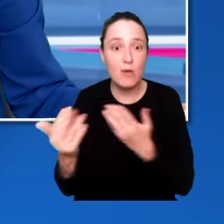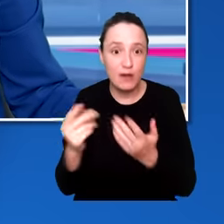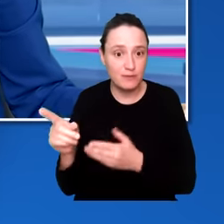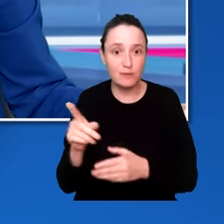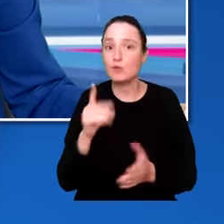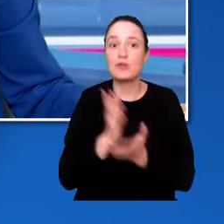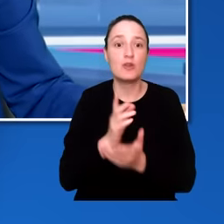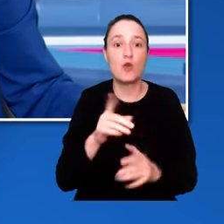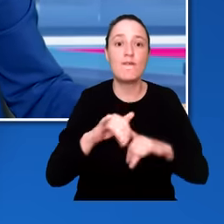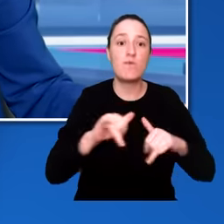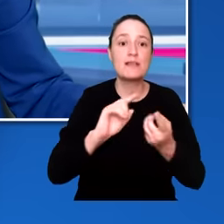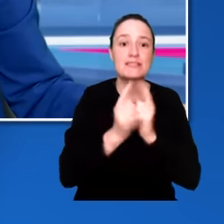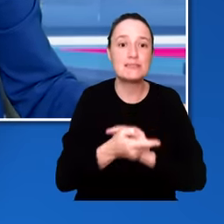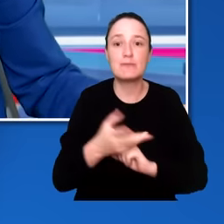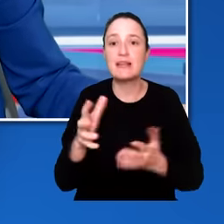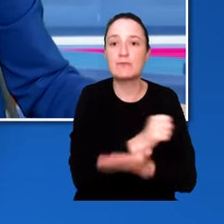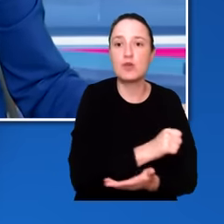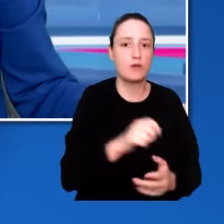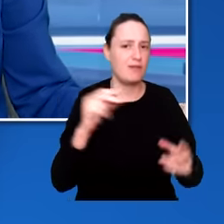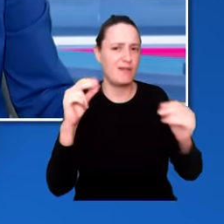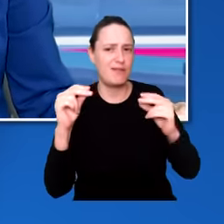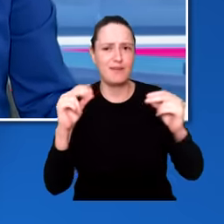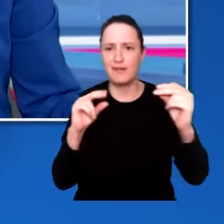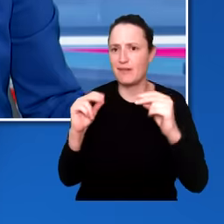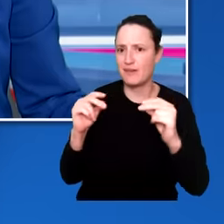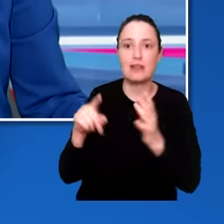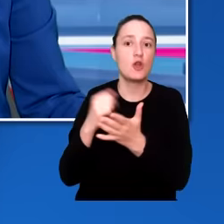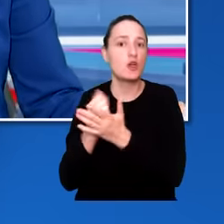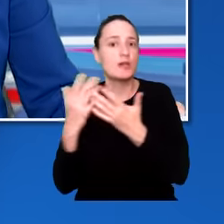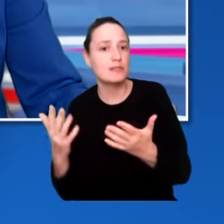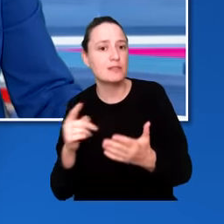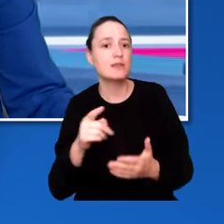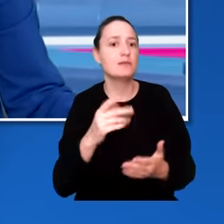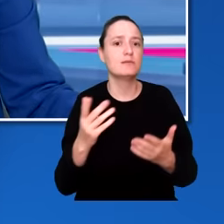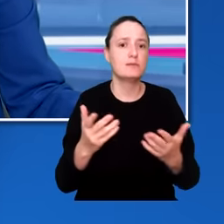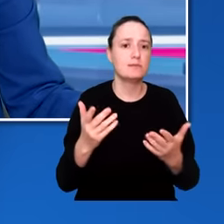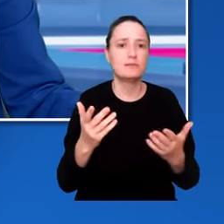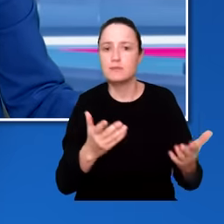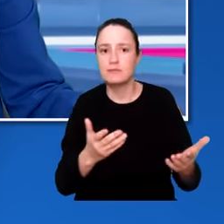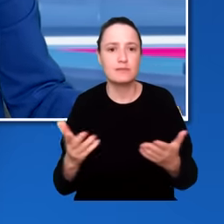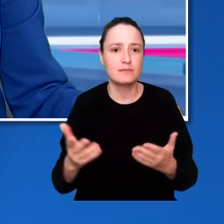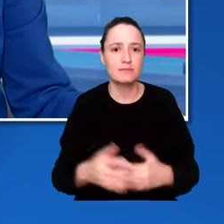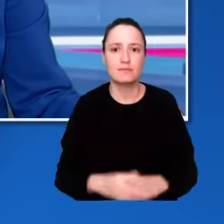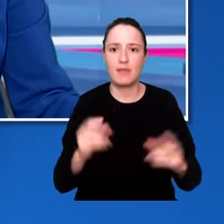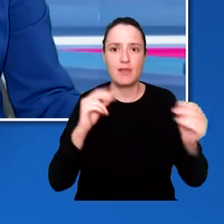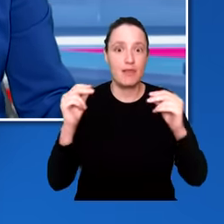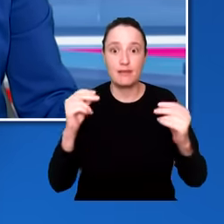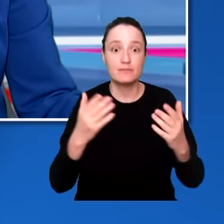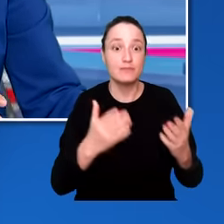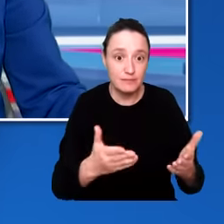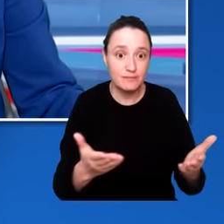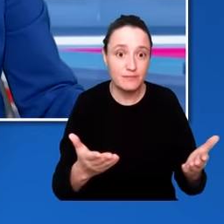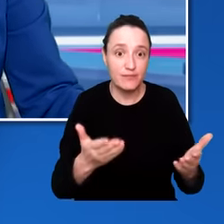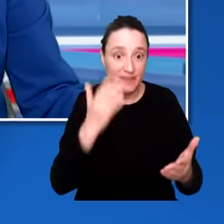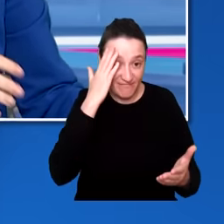pan minister Bodna łamie prawo, znaczy konstytucję w ogóle. Pan poseł Witold Tumanowicz. Panie pośle, czy pan wie,